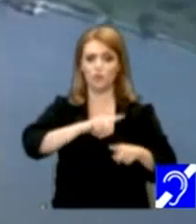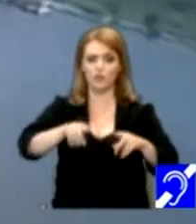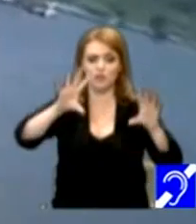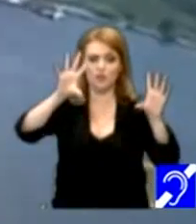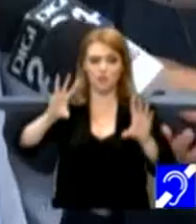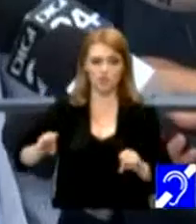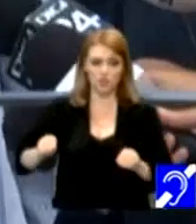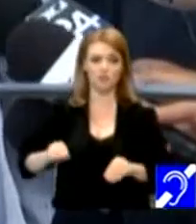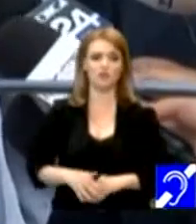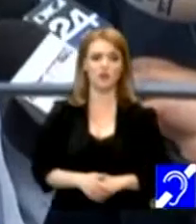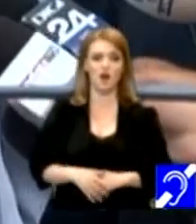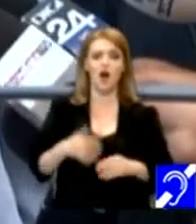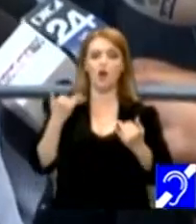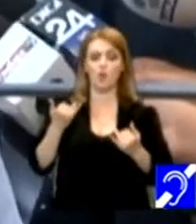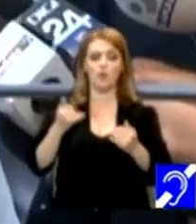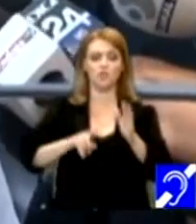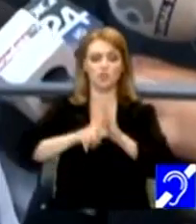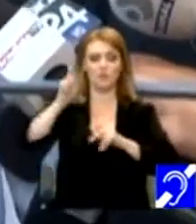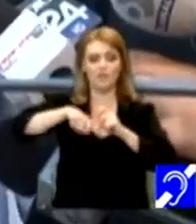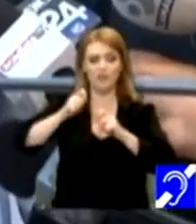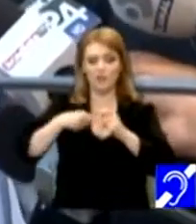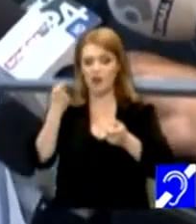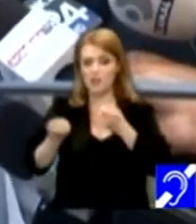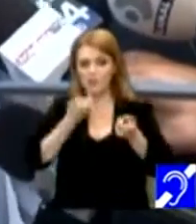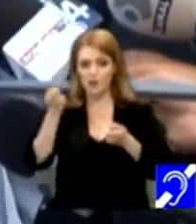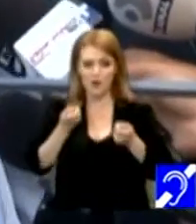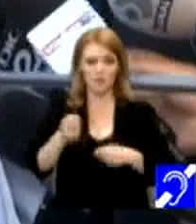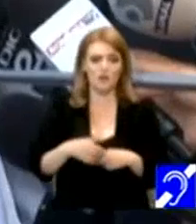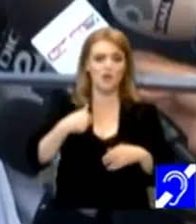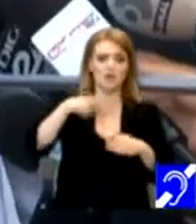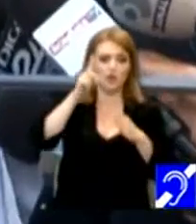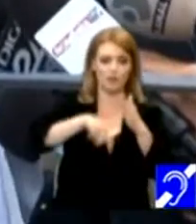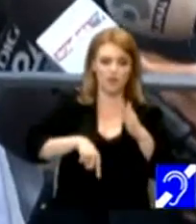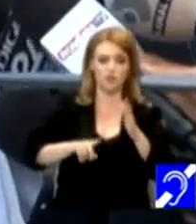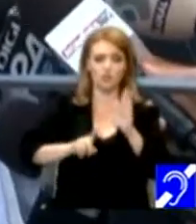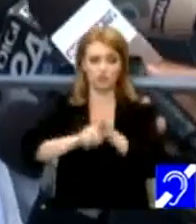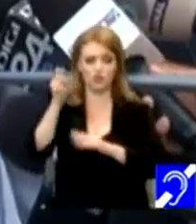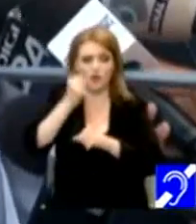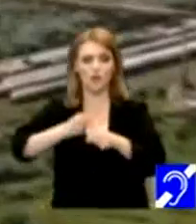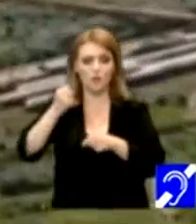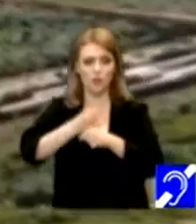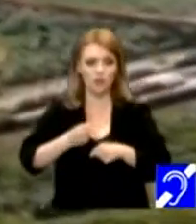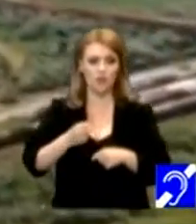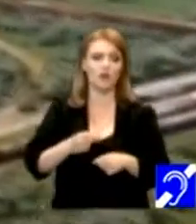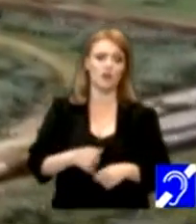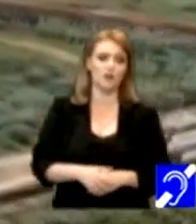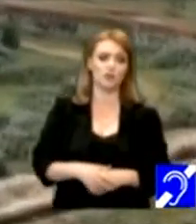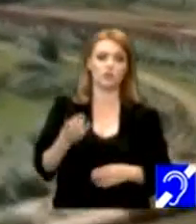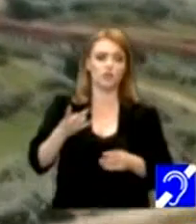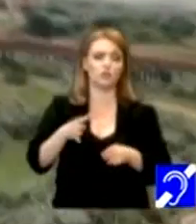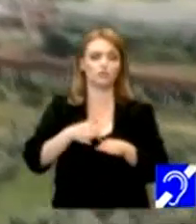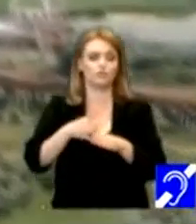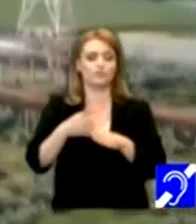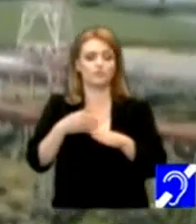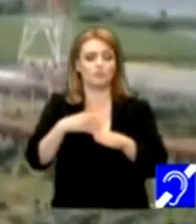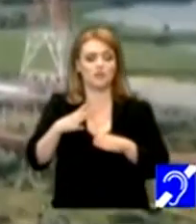răcite, vor fi verificate la milimetru și sunt convins că vor fi puse în funcțiune doar în momentul în care îndeplinesc absolut toate